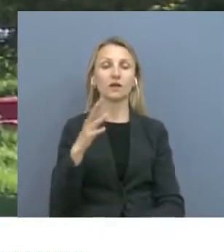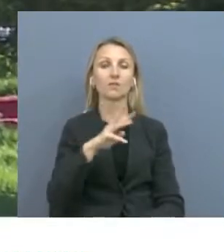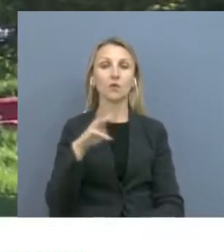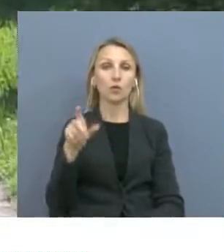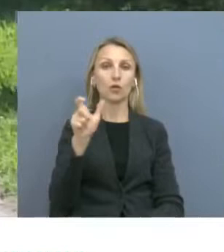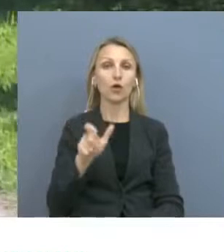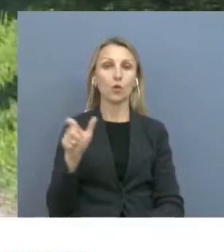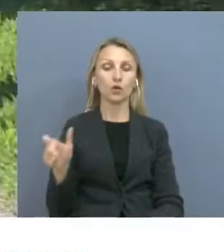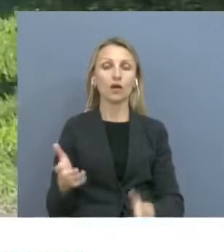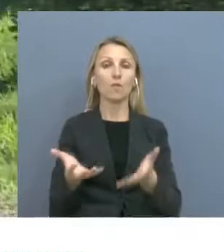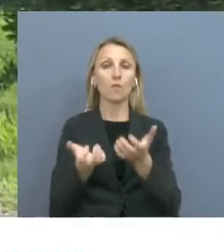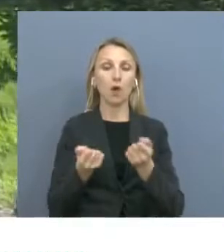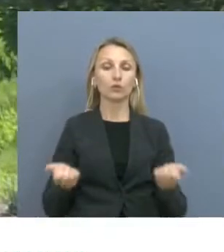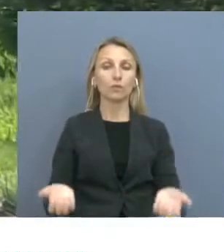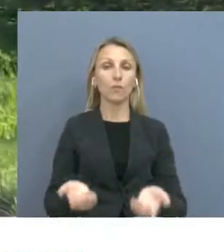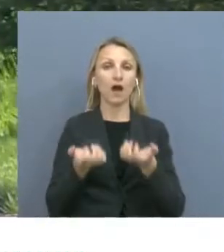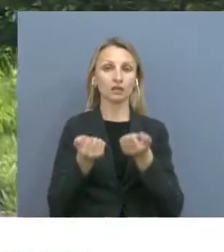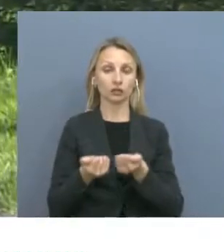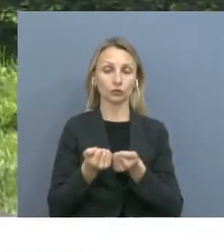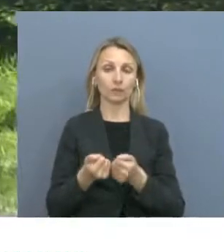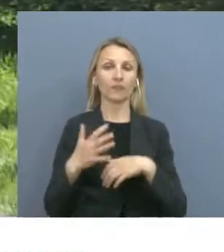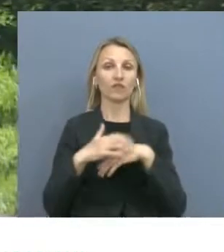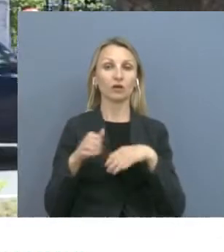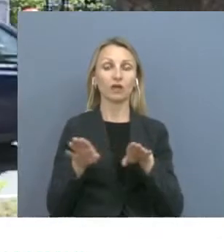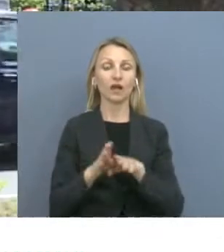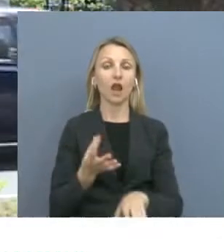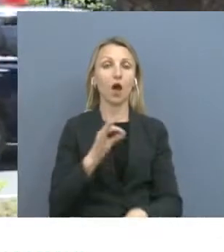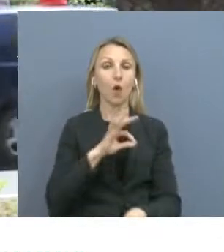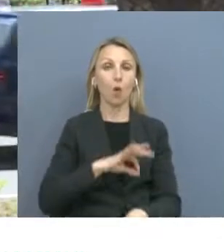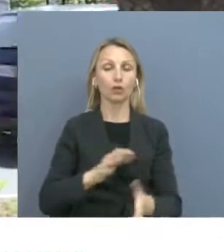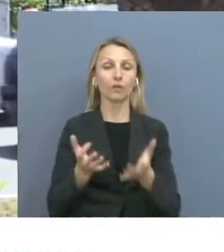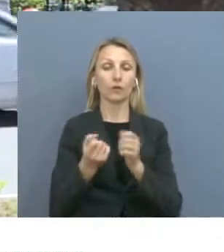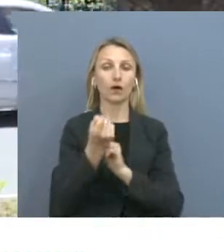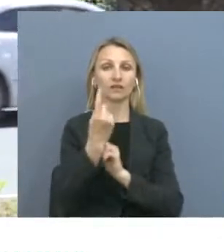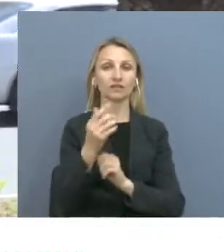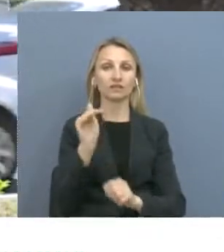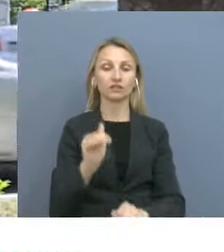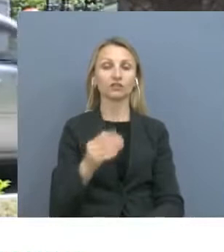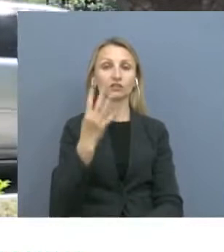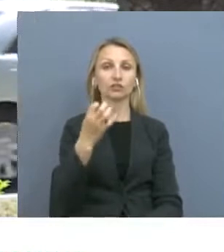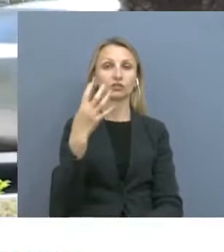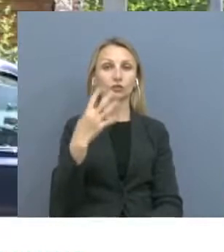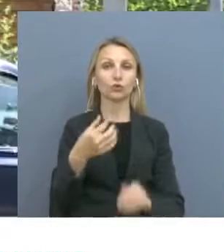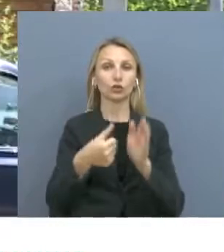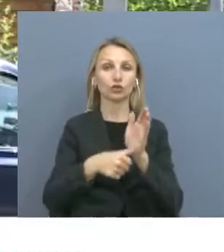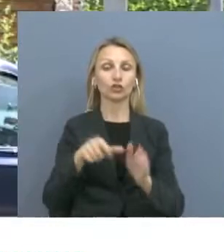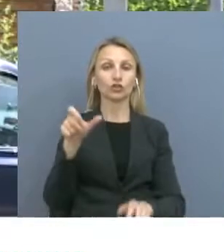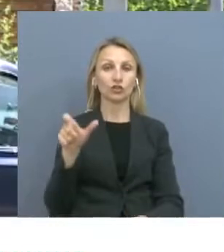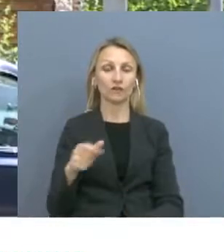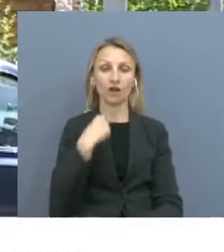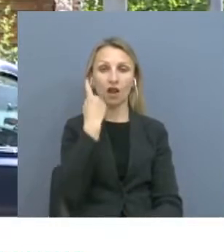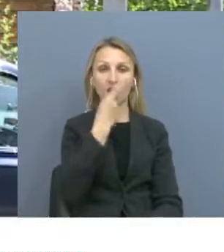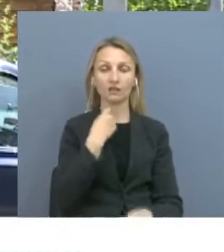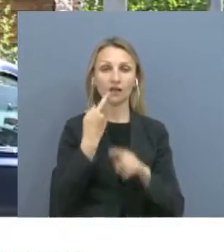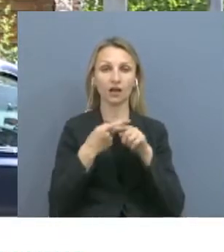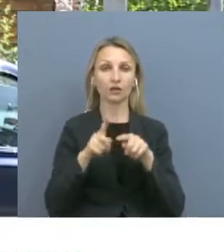казахстанских граждан получили поддержку. В Кокшетау такие льготы получат 11 446 человек. Лица,